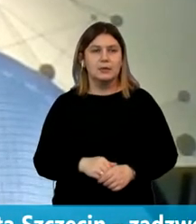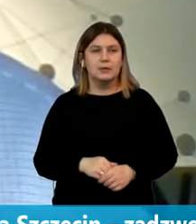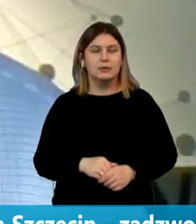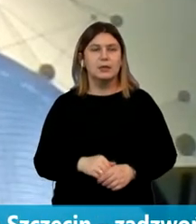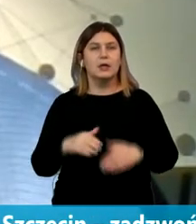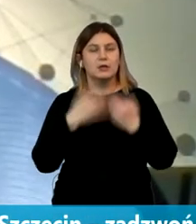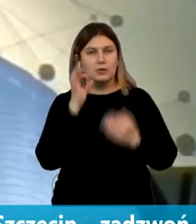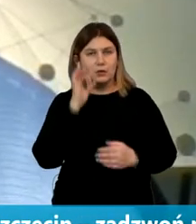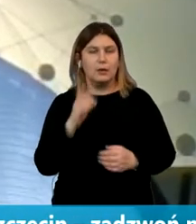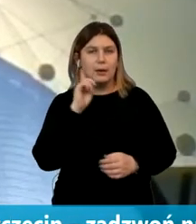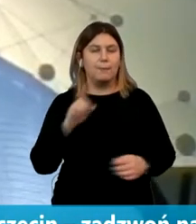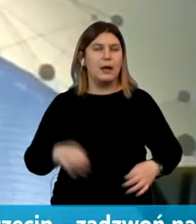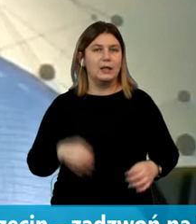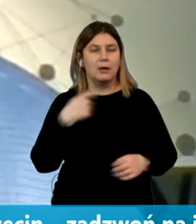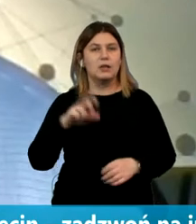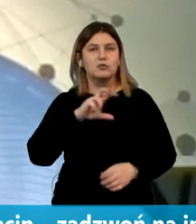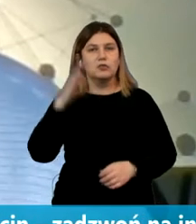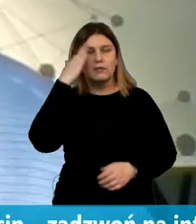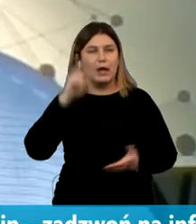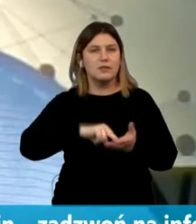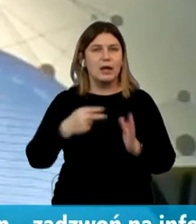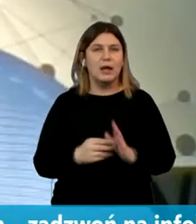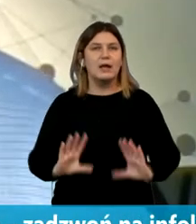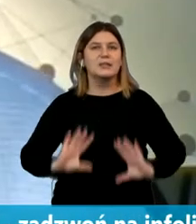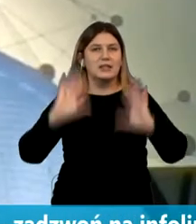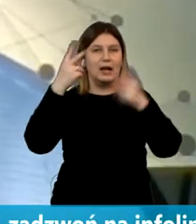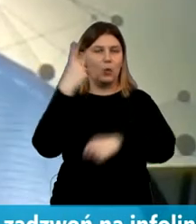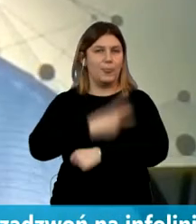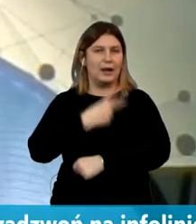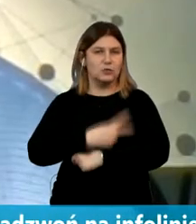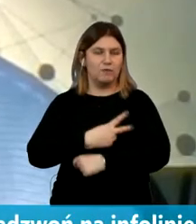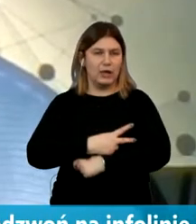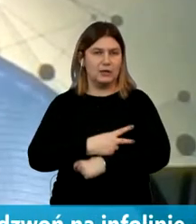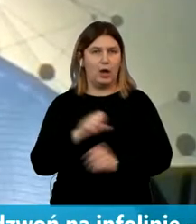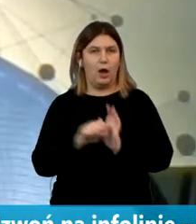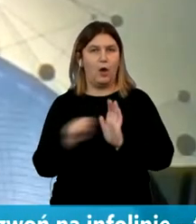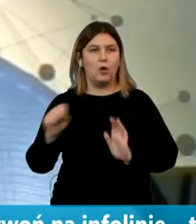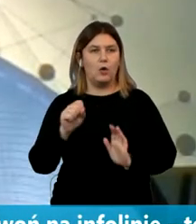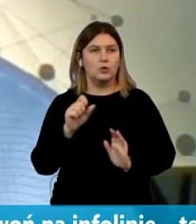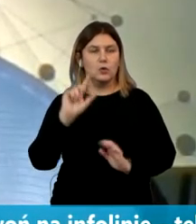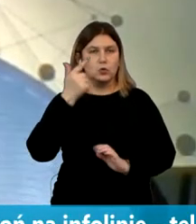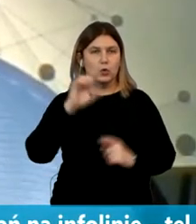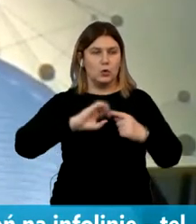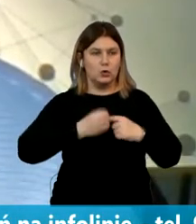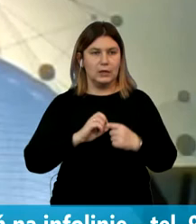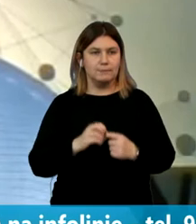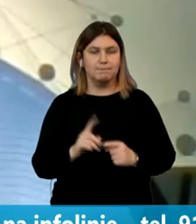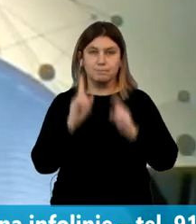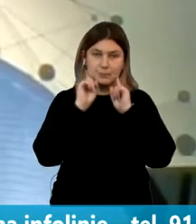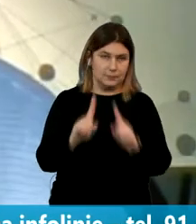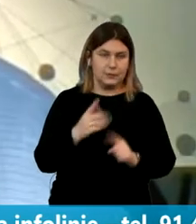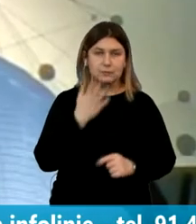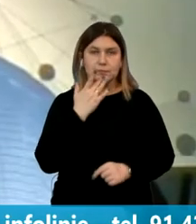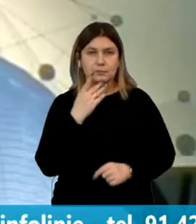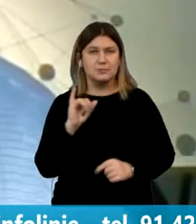Dzień dobry, panie prezydencie. Czy wie pan o zaplanowanym strajku taksówkarzy od 2 grudnia? Szczerze mówiąc, jakieś